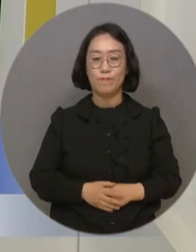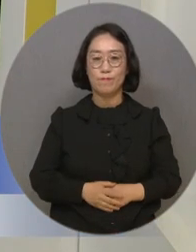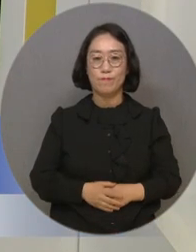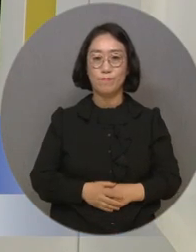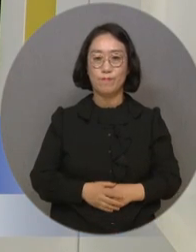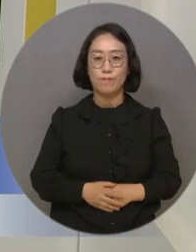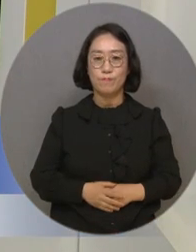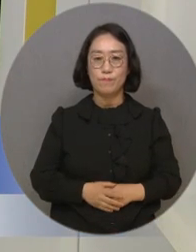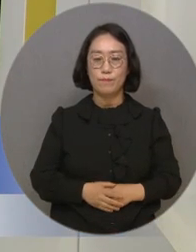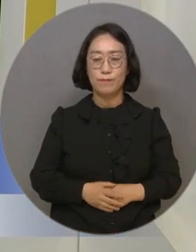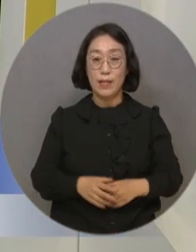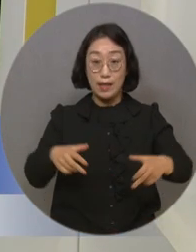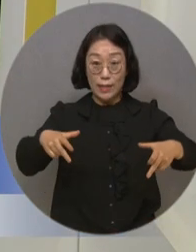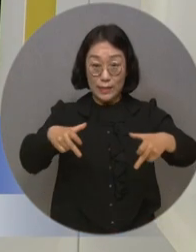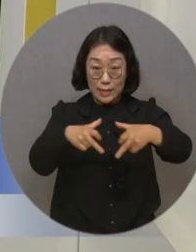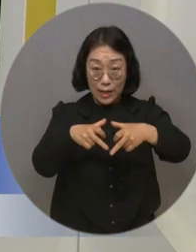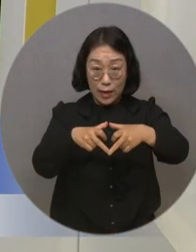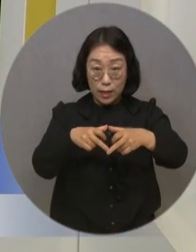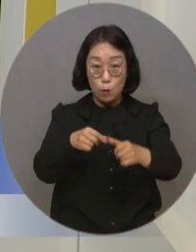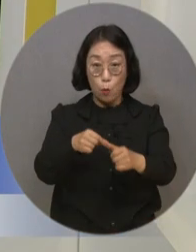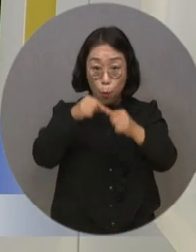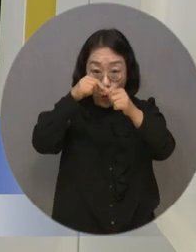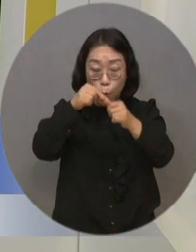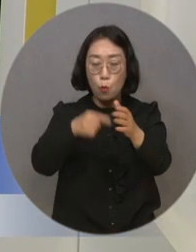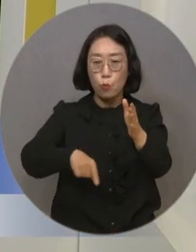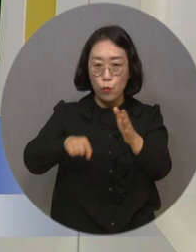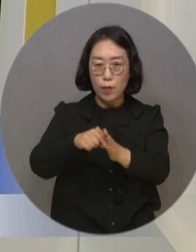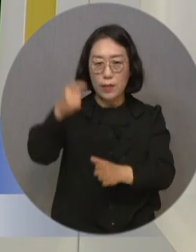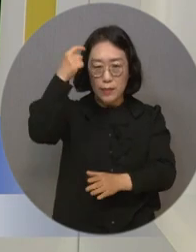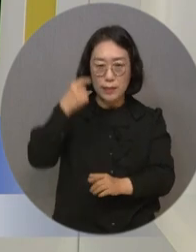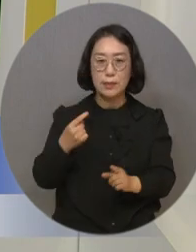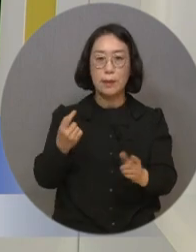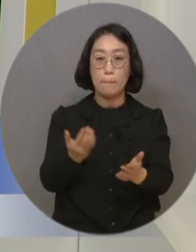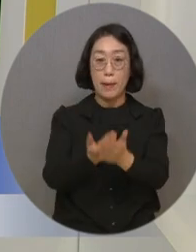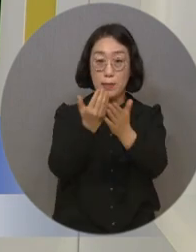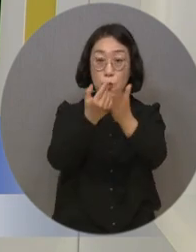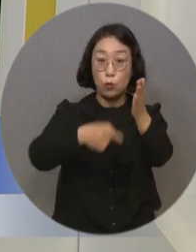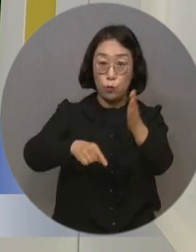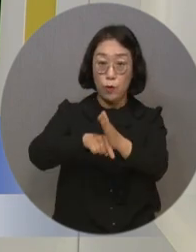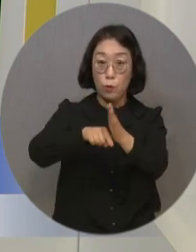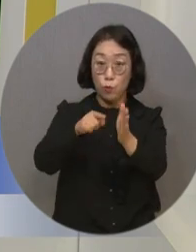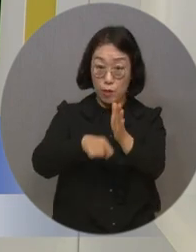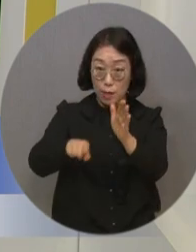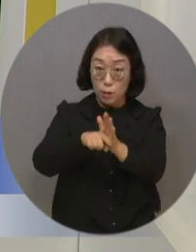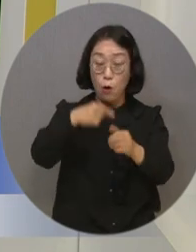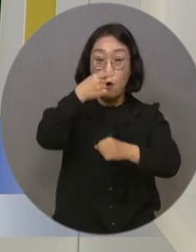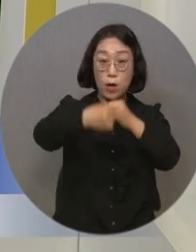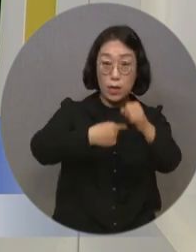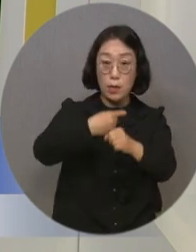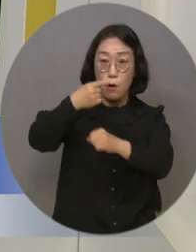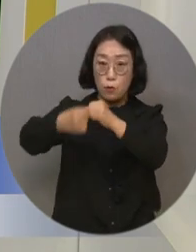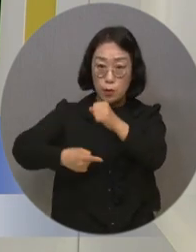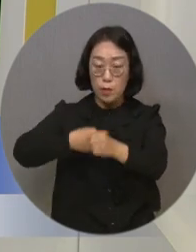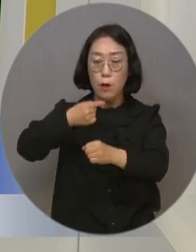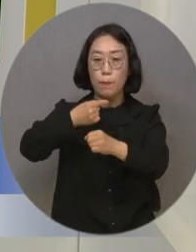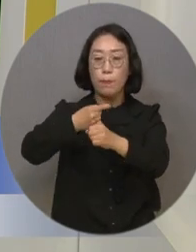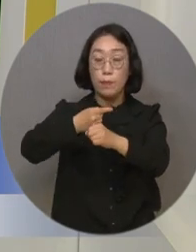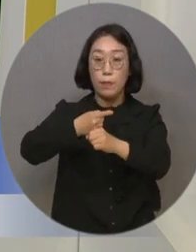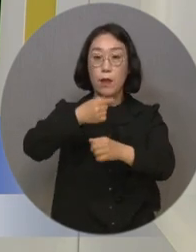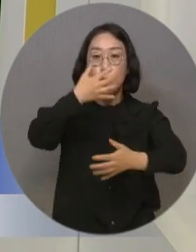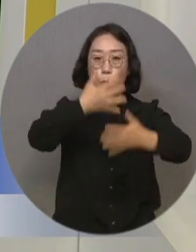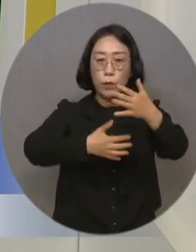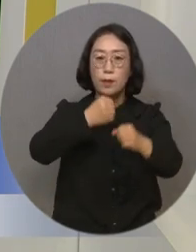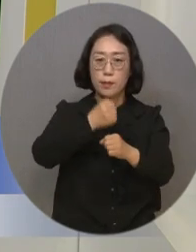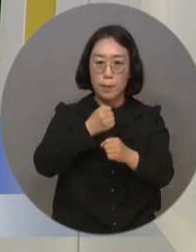다음 뉴스입니다 장애인 고용에 대한 인식을 개선하기 위해 정부는 매년 장애인고용 콘텐츠 공모전을 개최하고